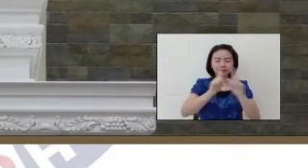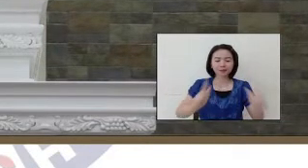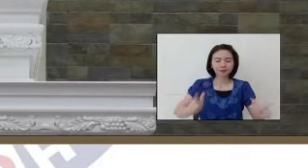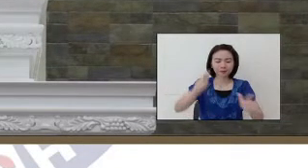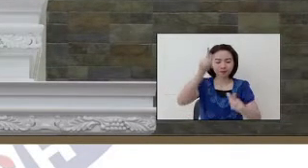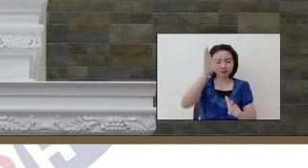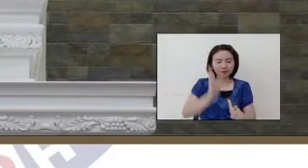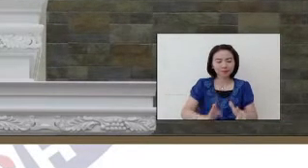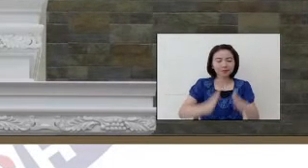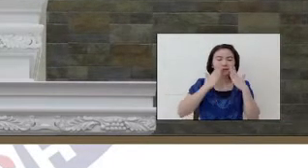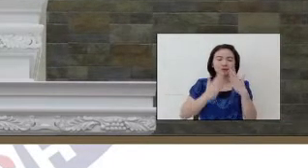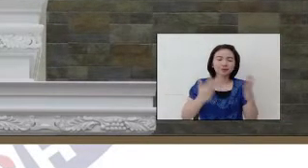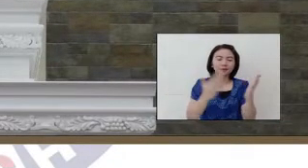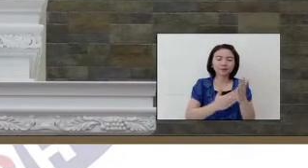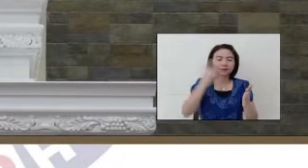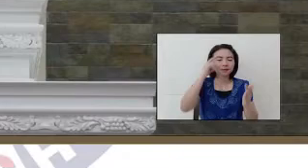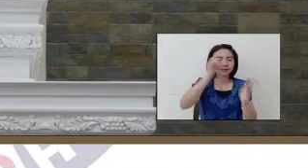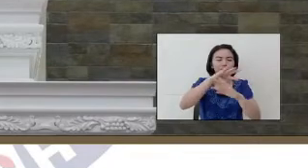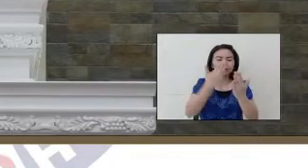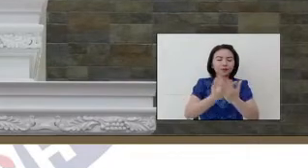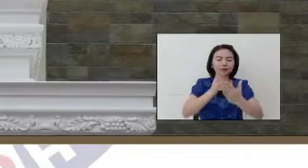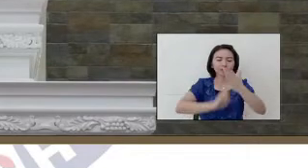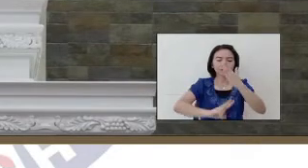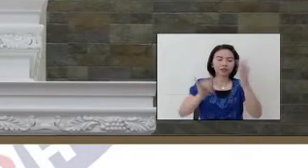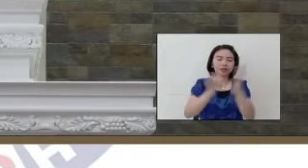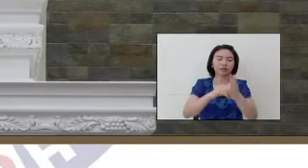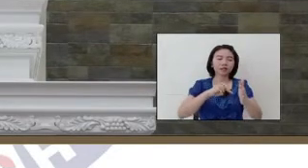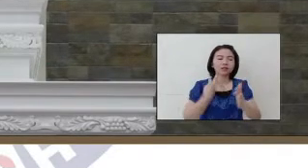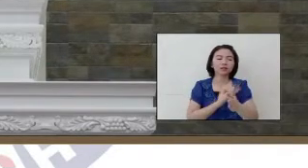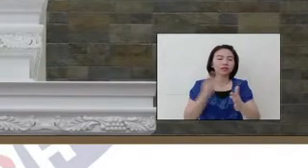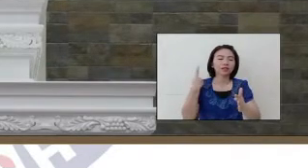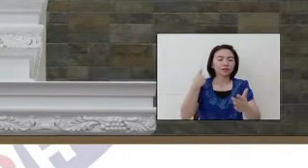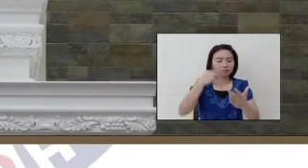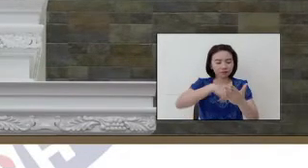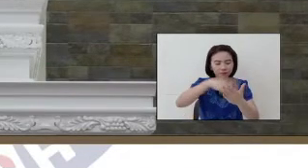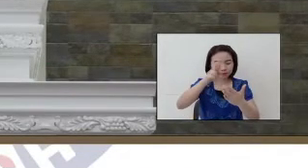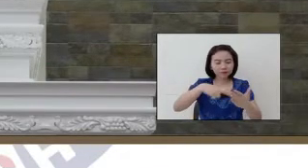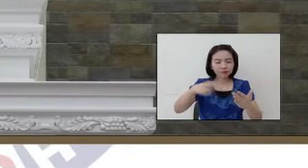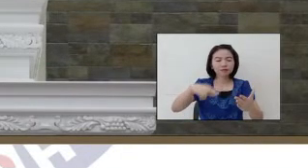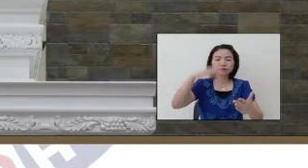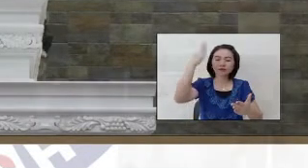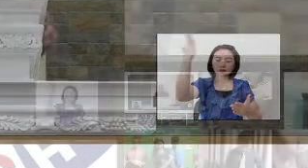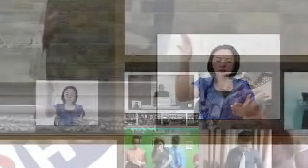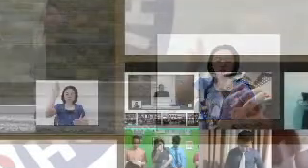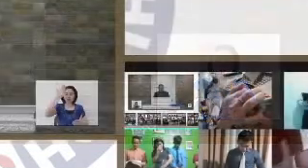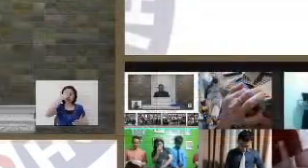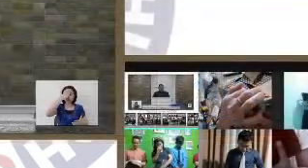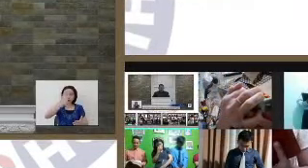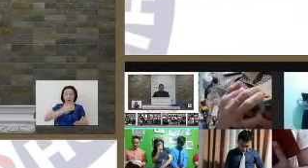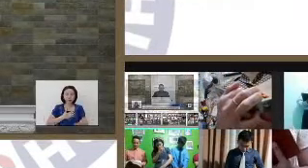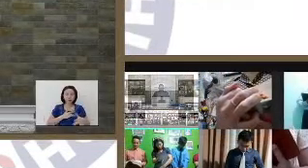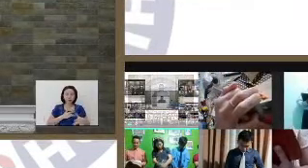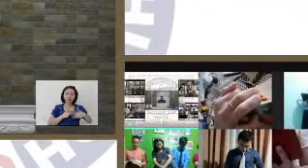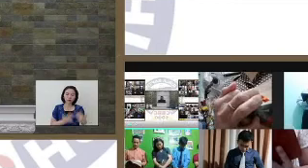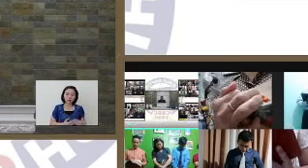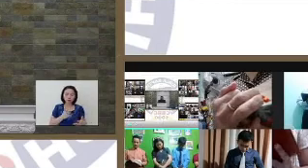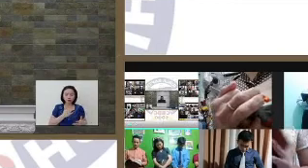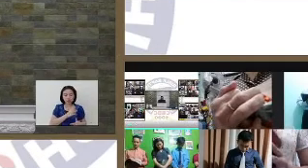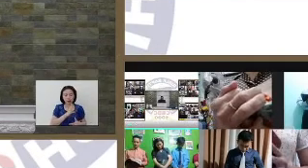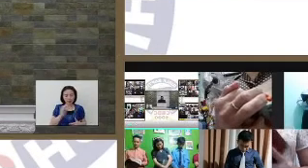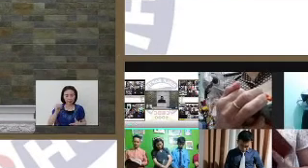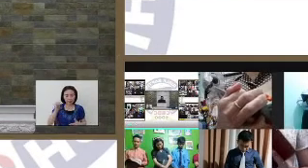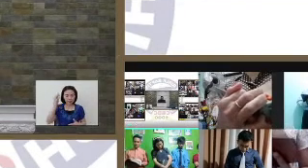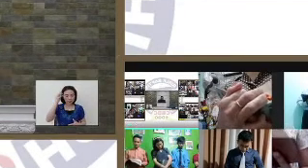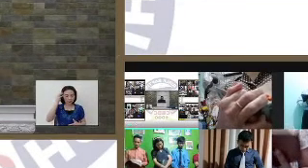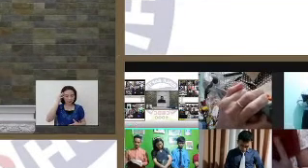salamat po sa mga talata na aming binasa. Nalalaman niyo po, Panginoon, ang aking puso, ang aking isipan ngayon. At ang